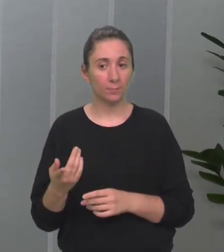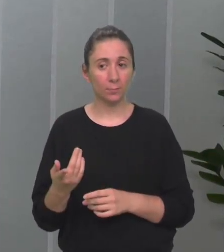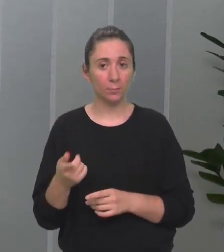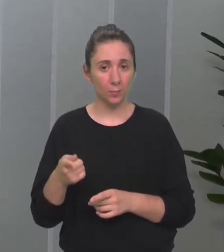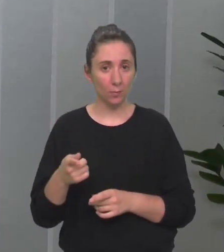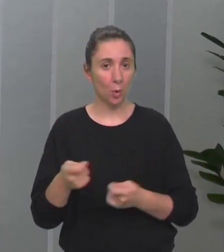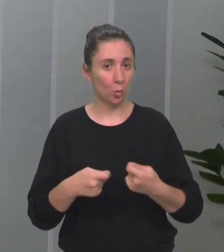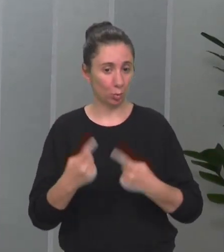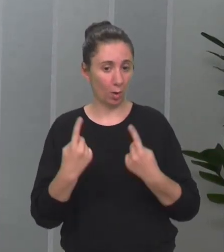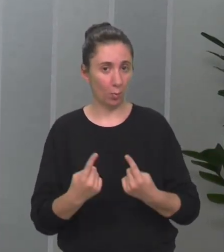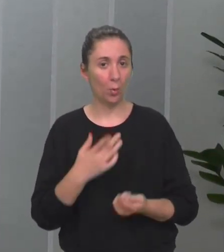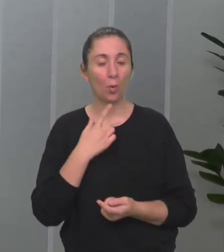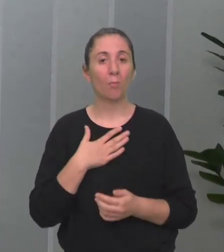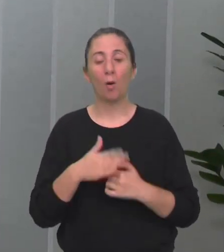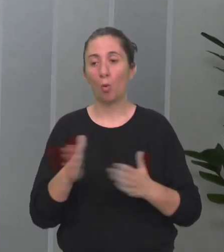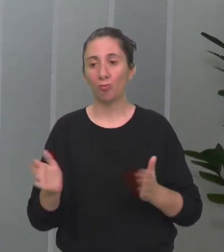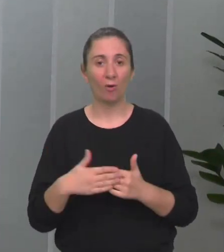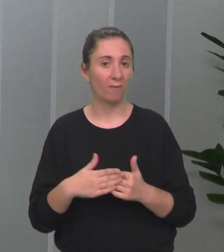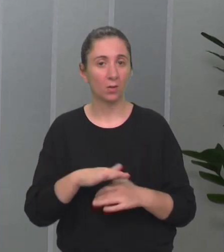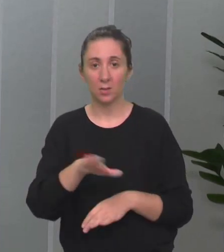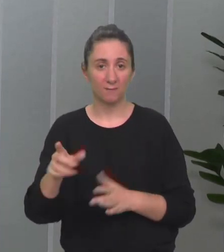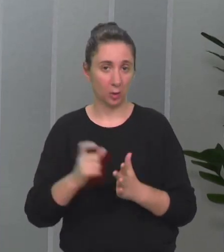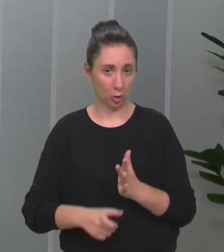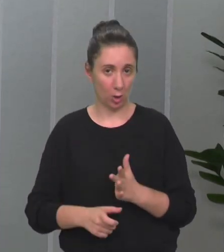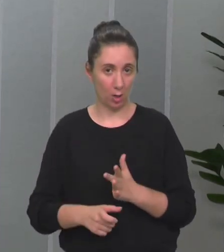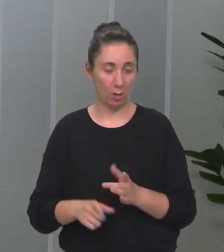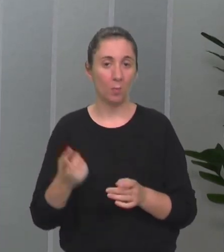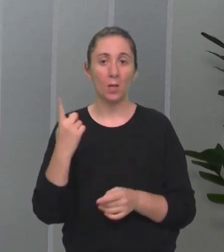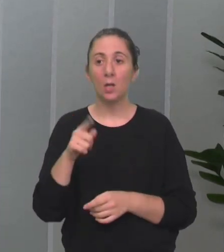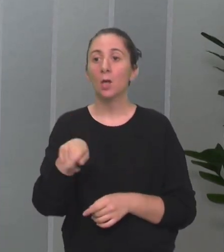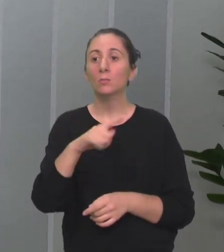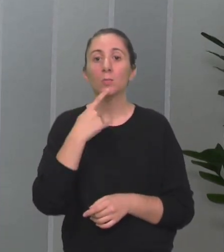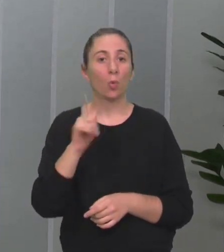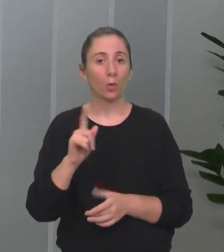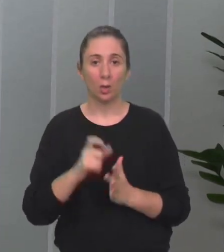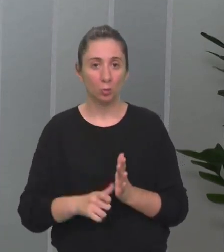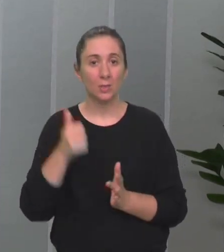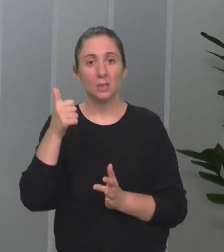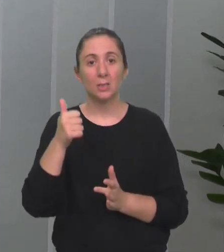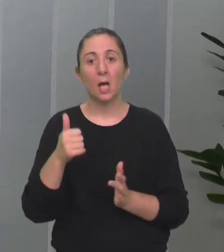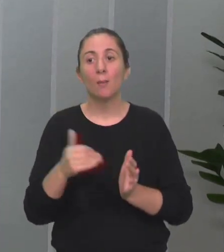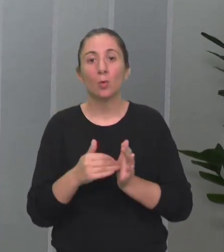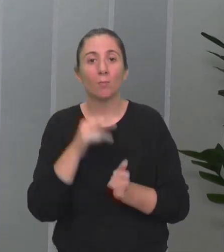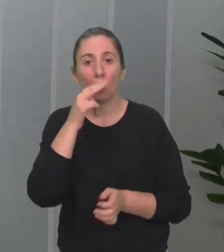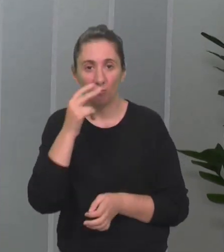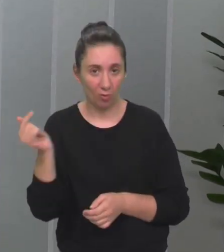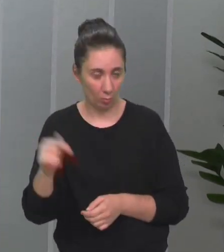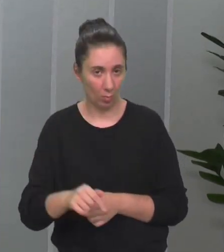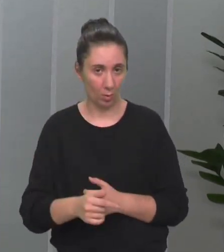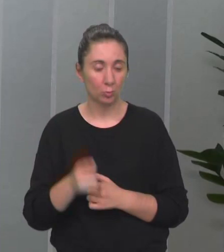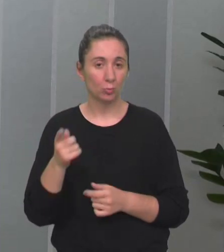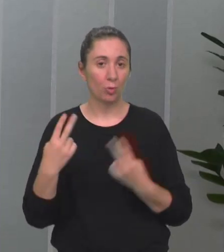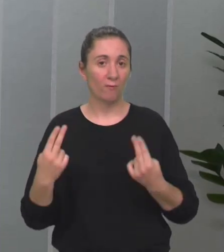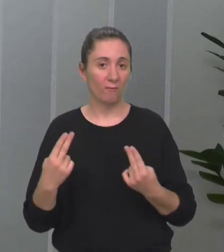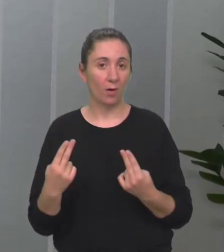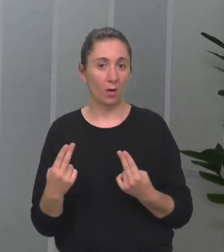prije svega je tu udruga koja stvarno ima otvorena vrata za sve članove, ali i one koji nisu članovi, a samo im je potrebna informacija. To je važno